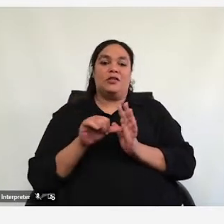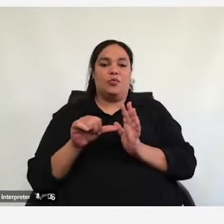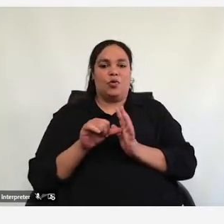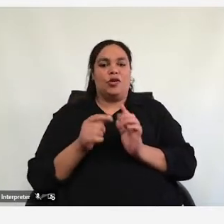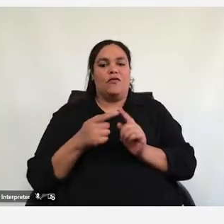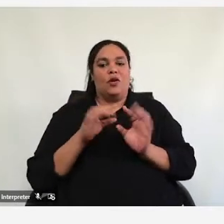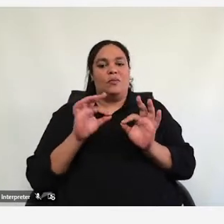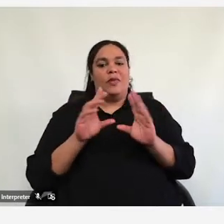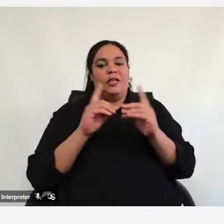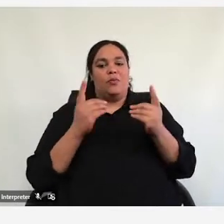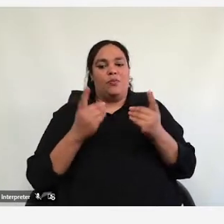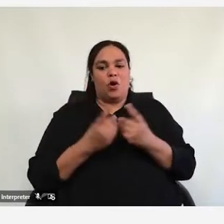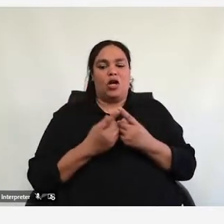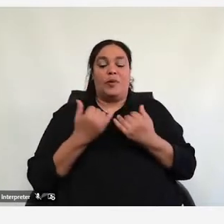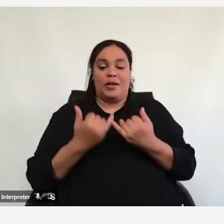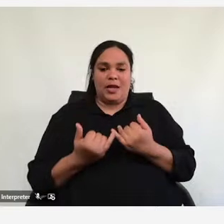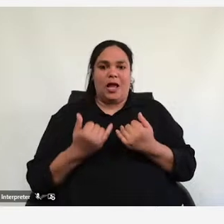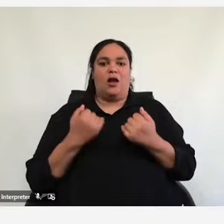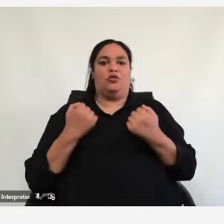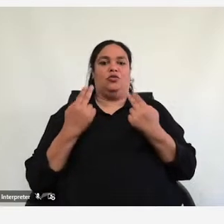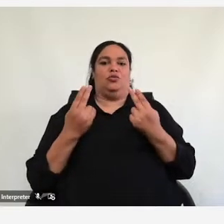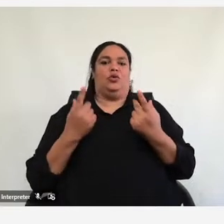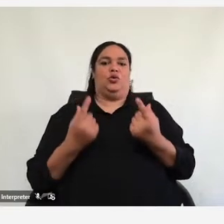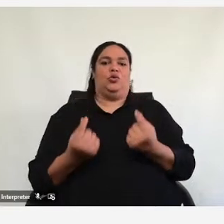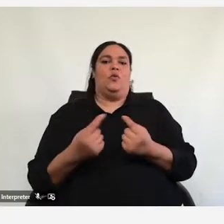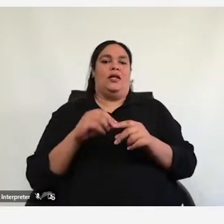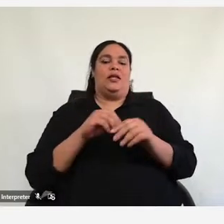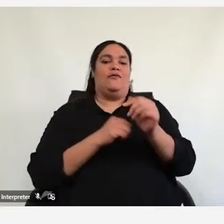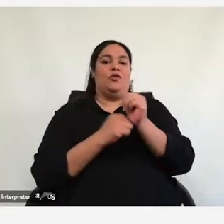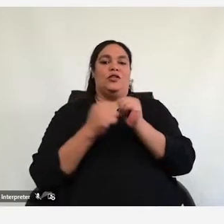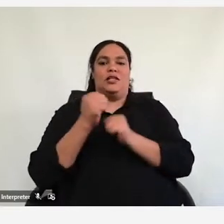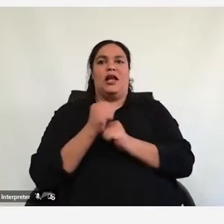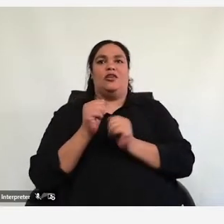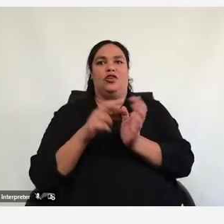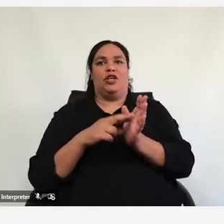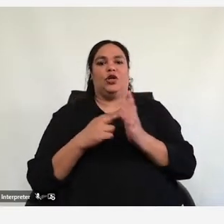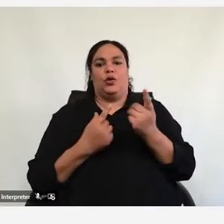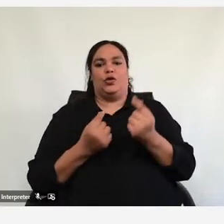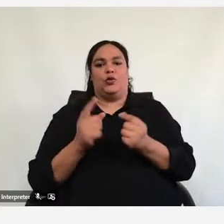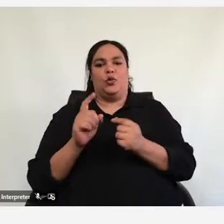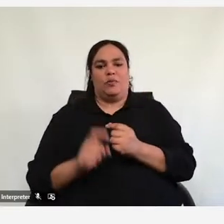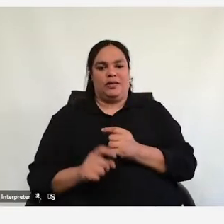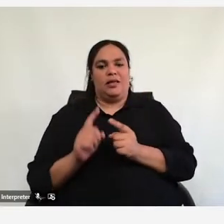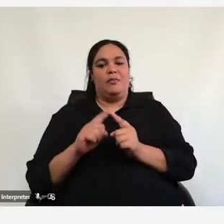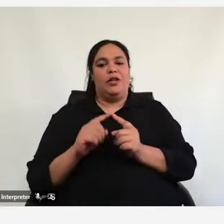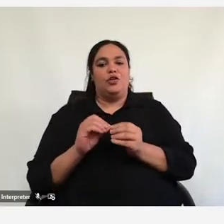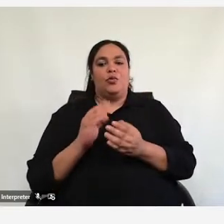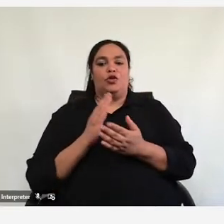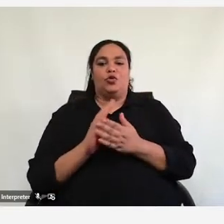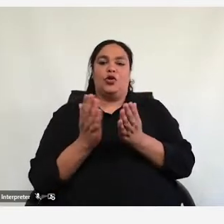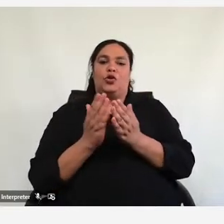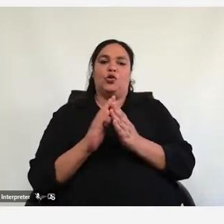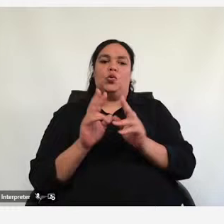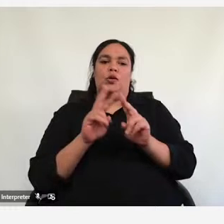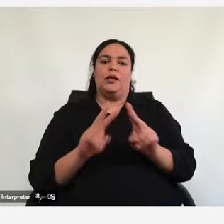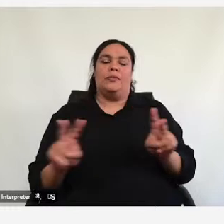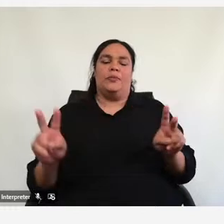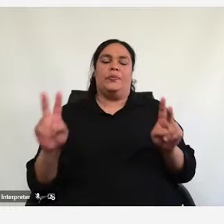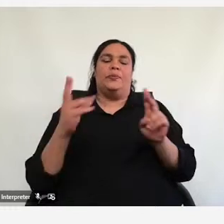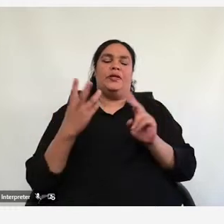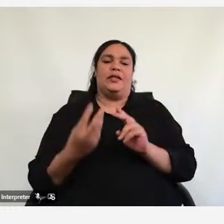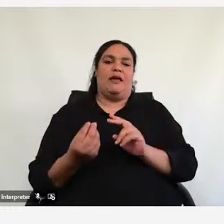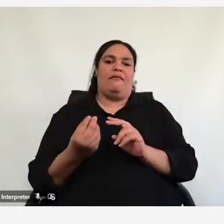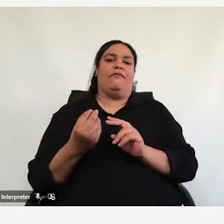hierdie departement om onmiddellik op te tree om die infrastruktuurkwessie aan te spreek en te verseker dat die skool 'n veilige leeromgewing